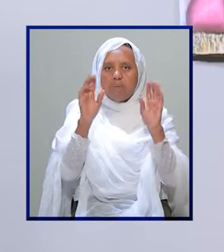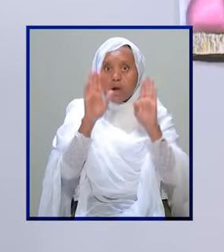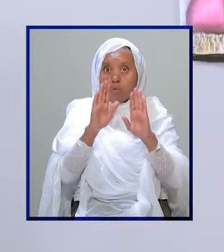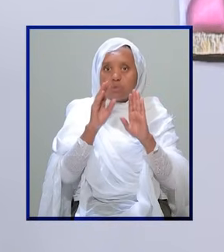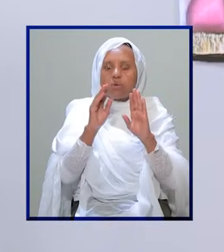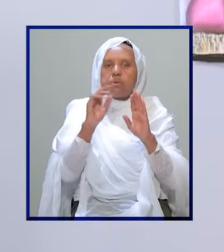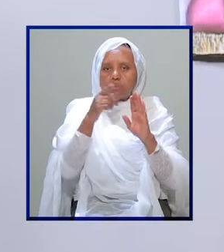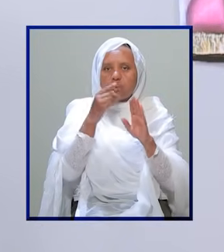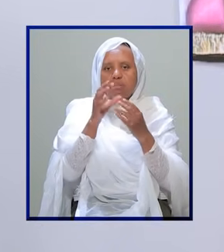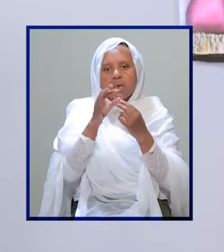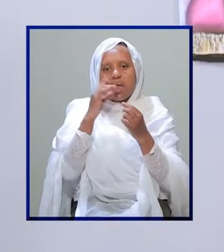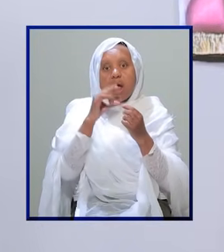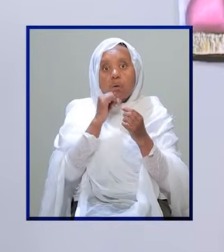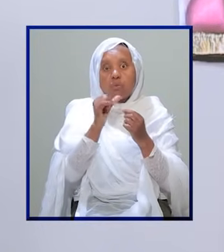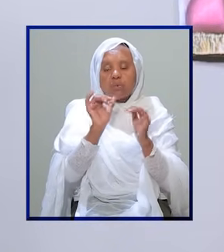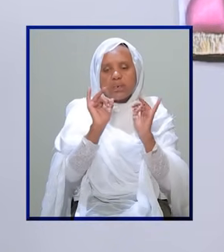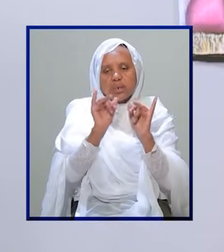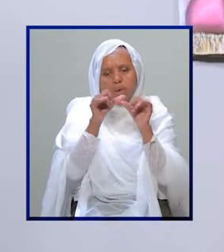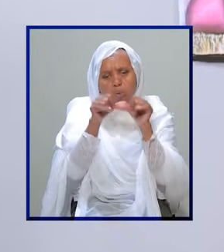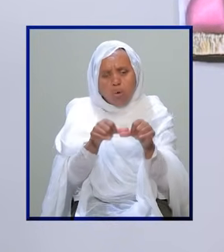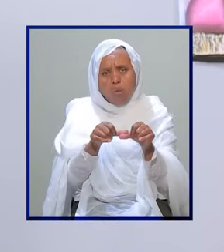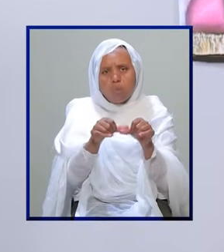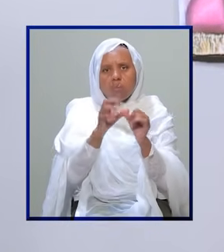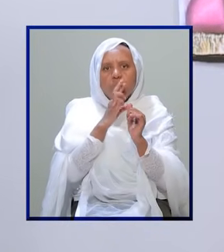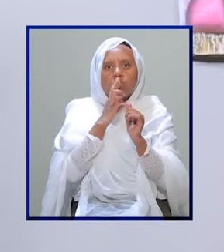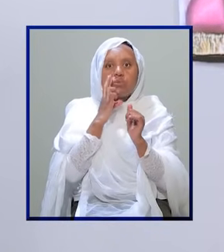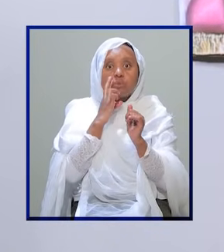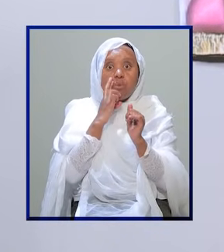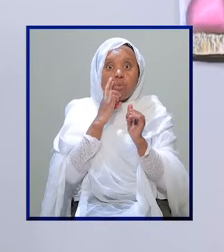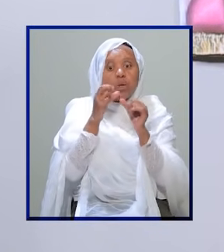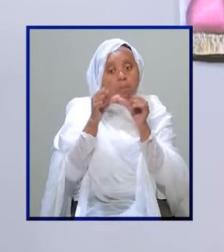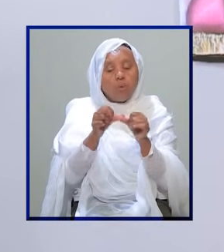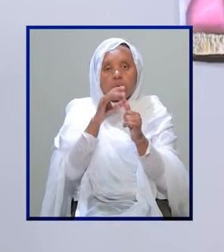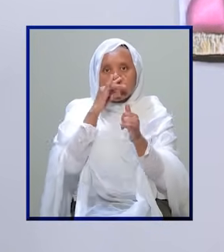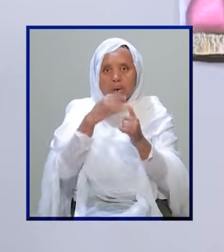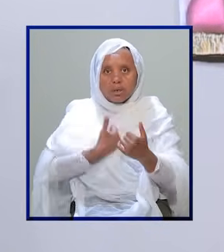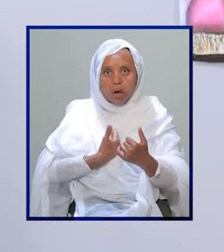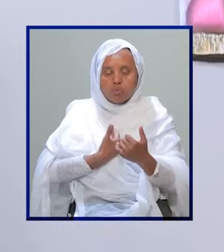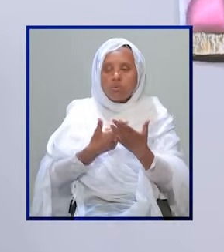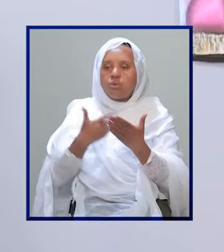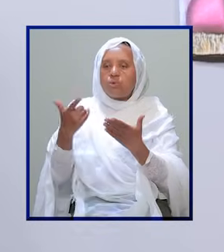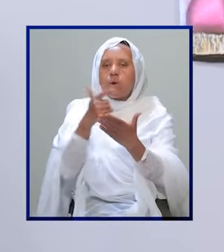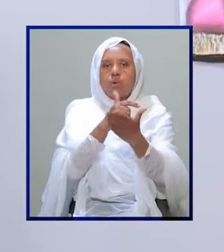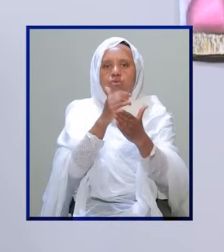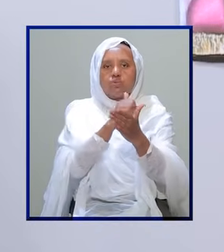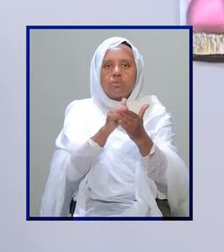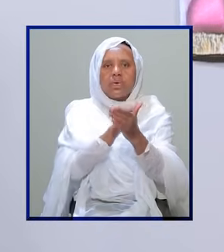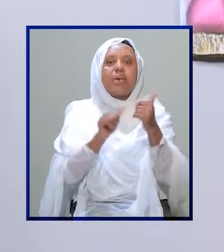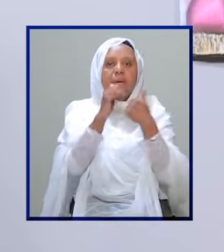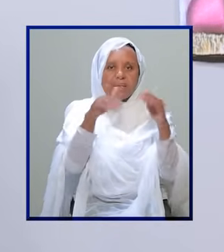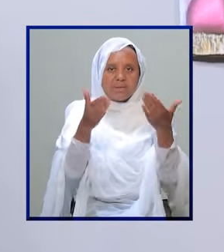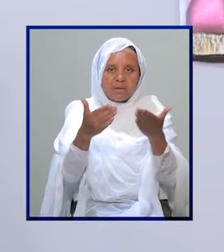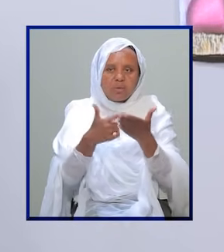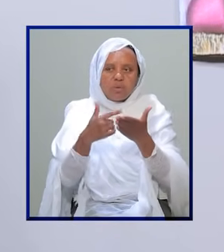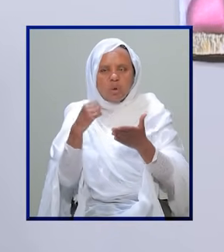ቢሆን ይመረጣል። ካልሆነም ደግሞ እስከዛ ውሎ የሚጾሙ የሚቆዩ ህፃናት ካሉ ለነሱ መስጠት፣ ቅድም እንዳልኩት